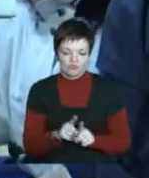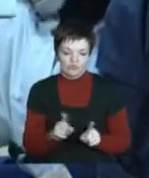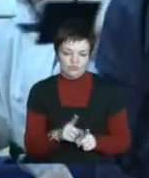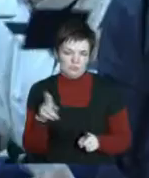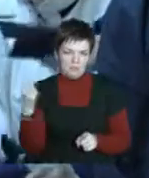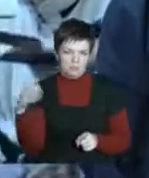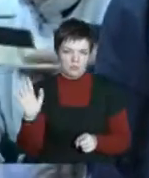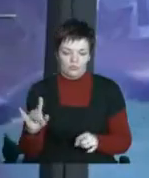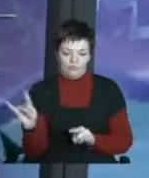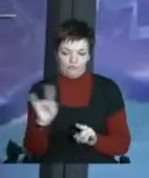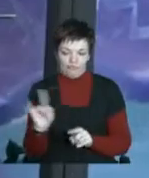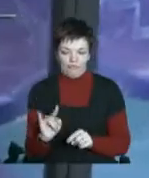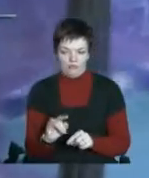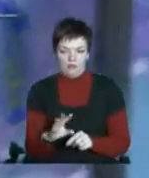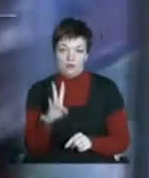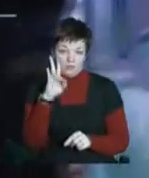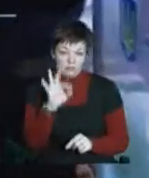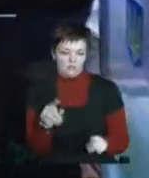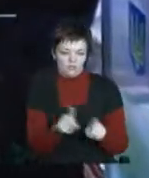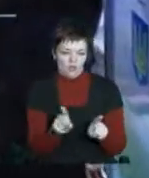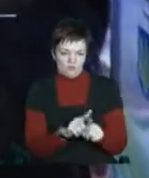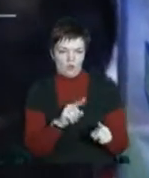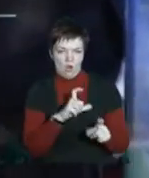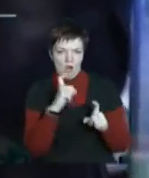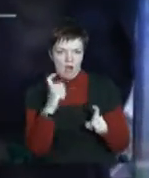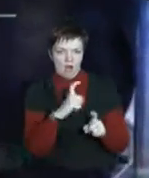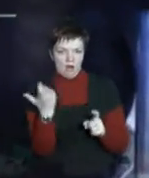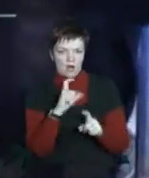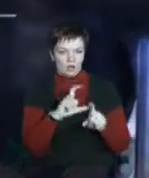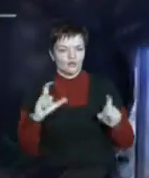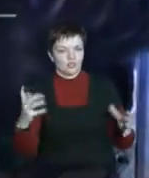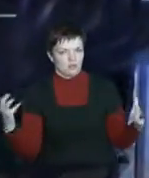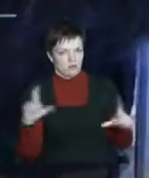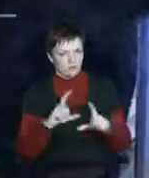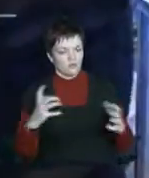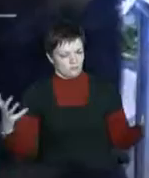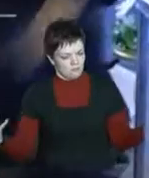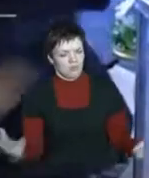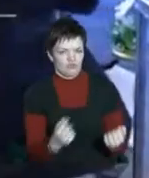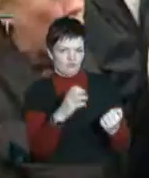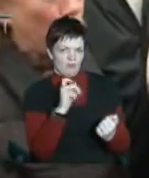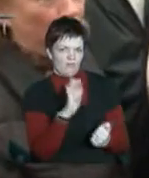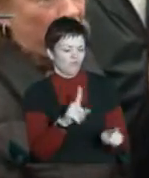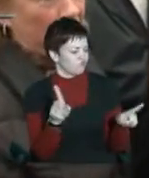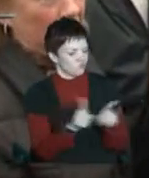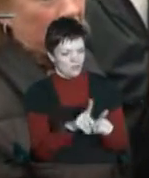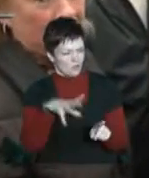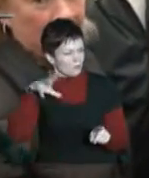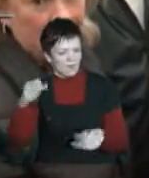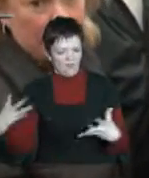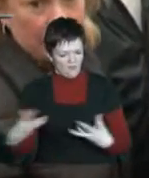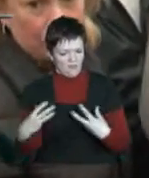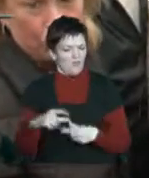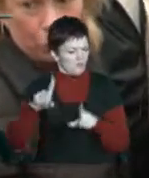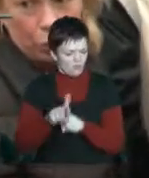свои пессимистические настроения и поддержали оппозиционного кандидата. И он победил. Теперь эту победу